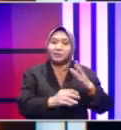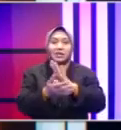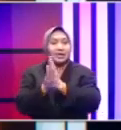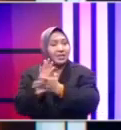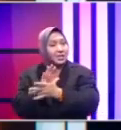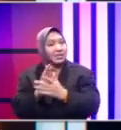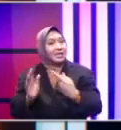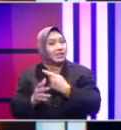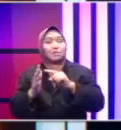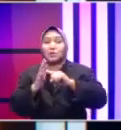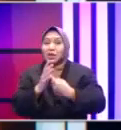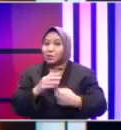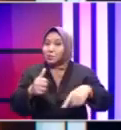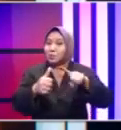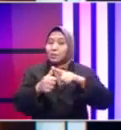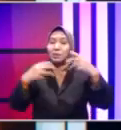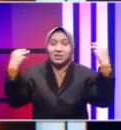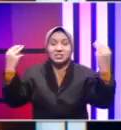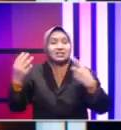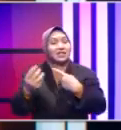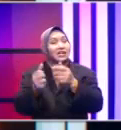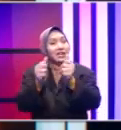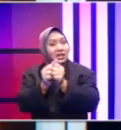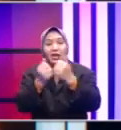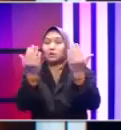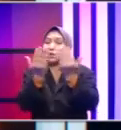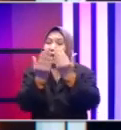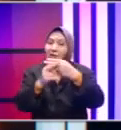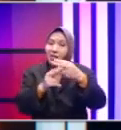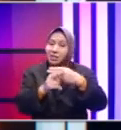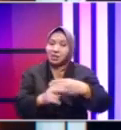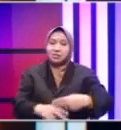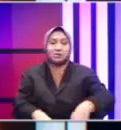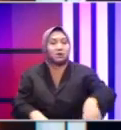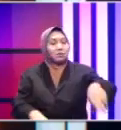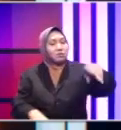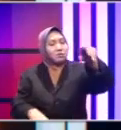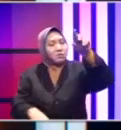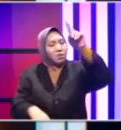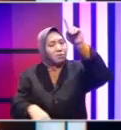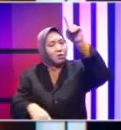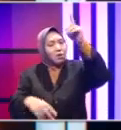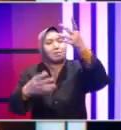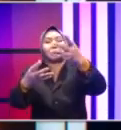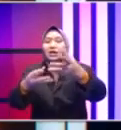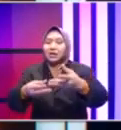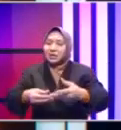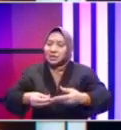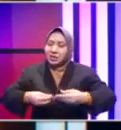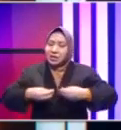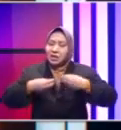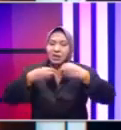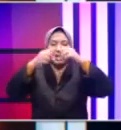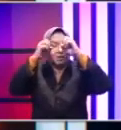Jadi kita mulai dahulu majelis kece ini dengan doa ringkas Allahumma salimna Mayang sauna wanita